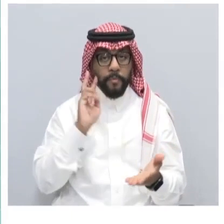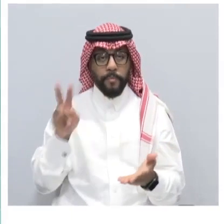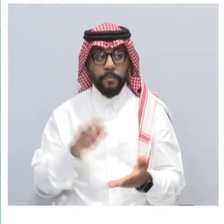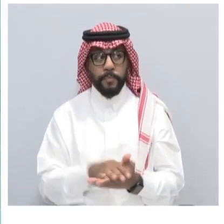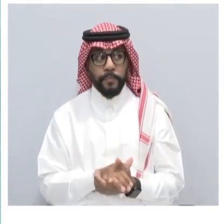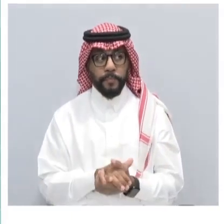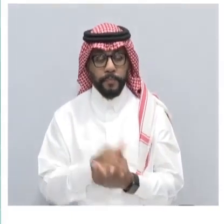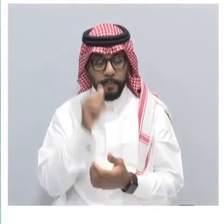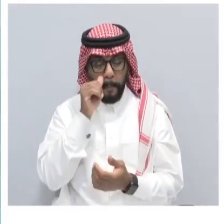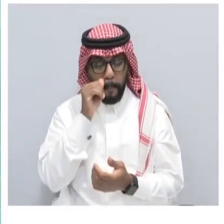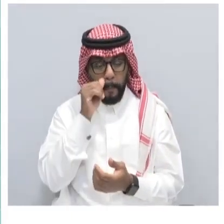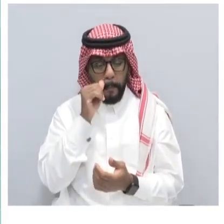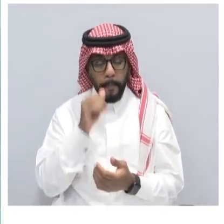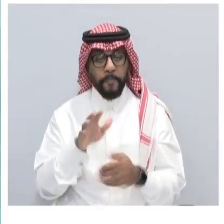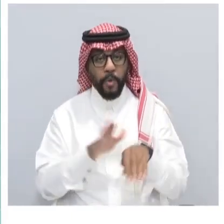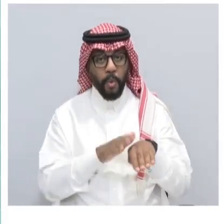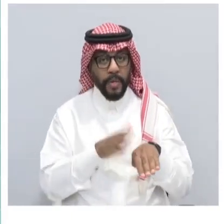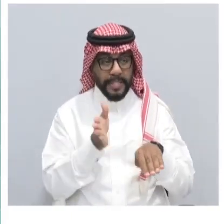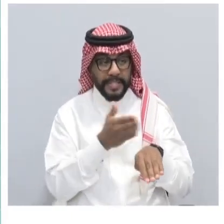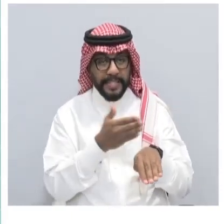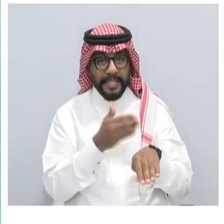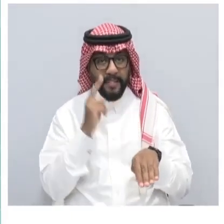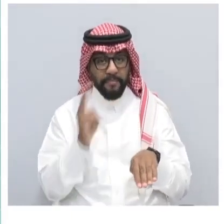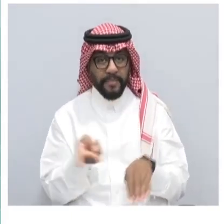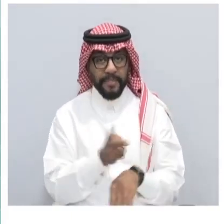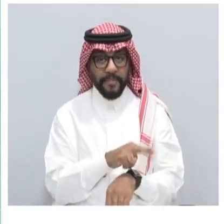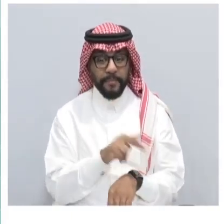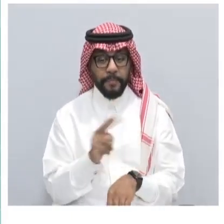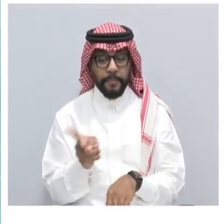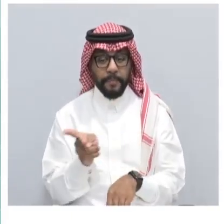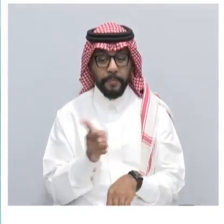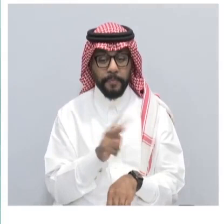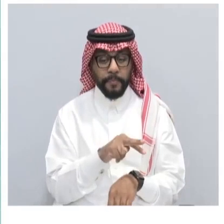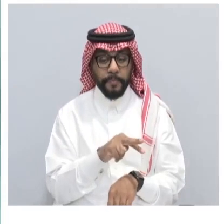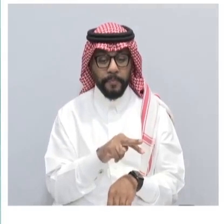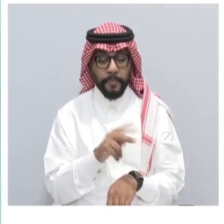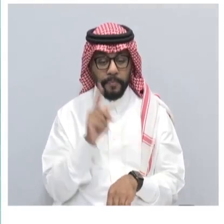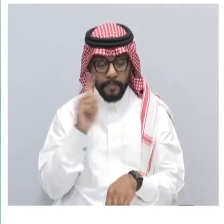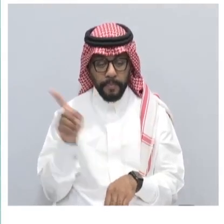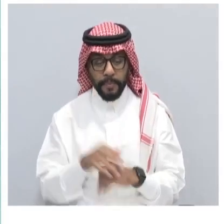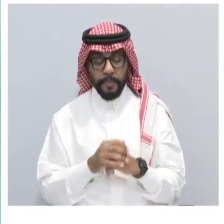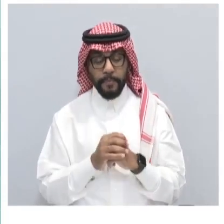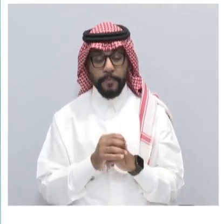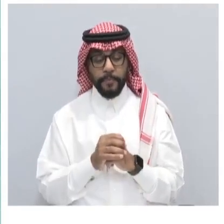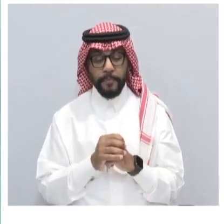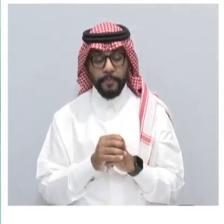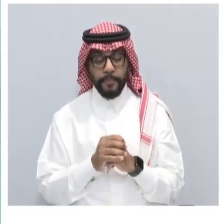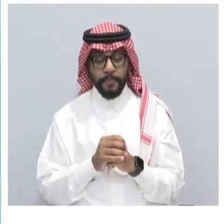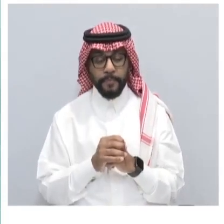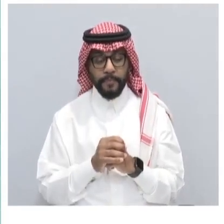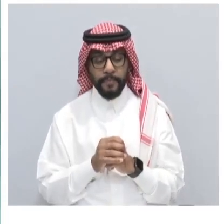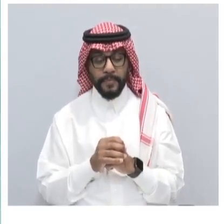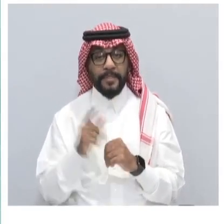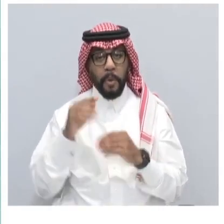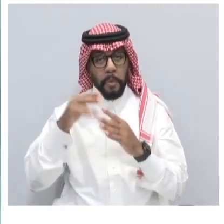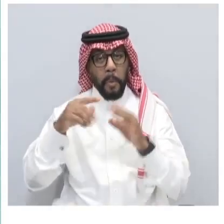النص بحيث تكون من الجهه اليسرى نلاحظ الفرق بناء الطلاب عند زياده هذه القيمه وعند انقاص